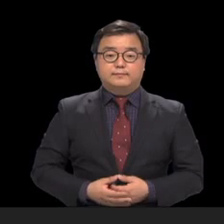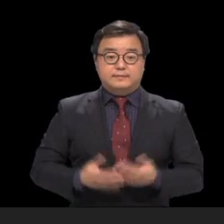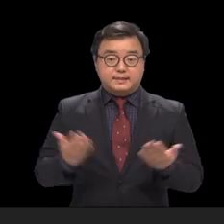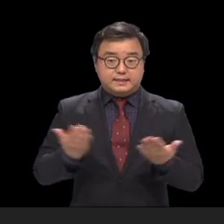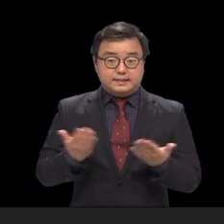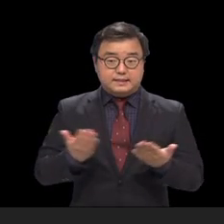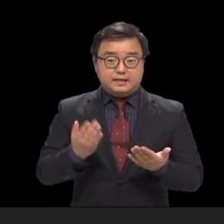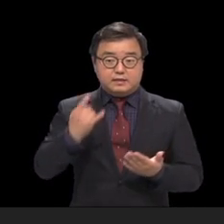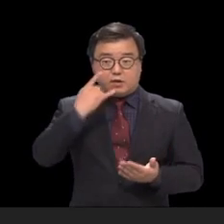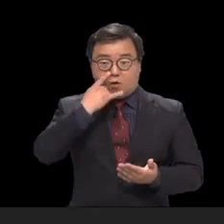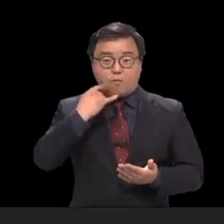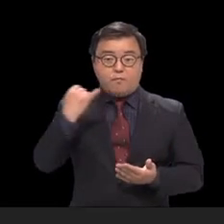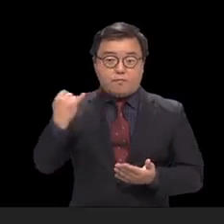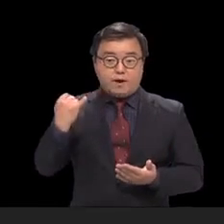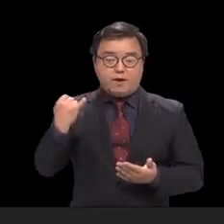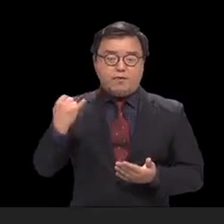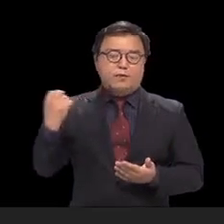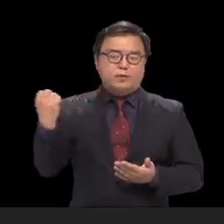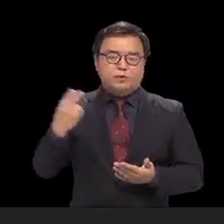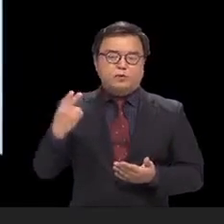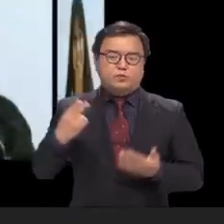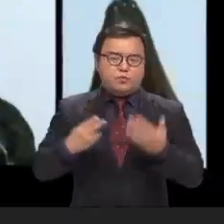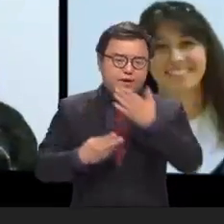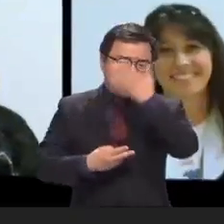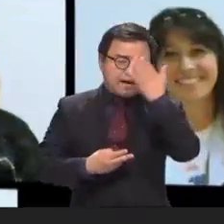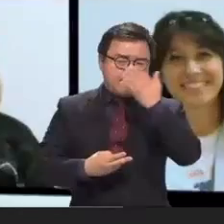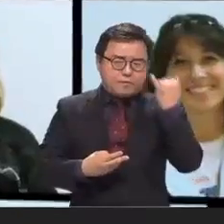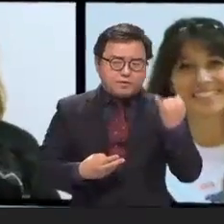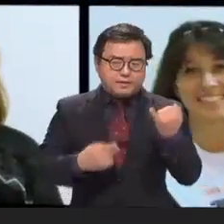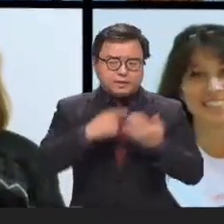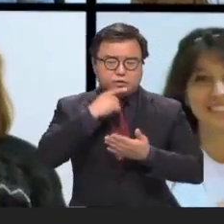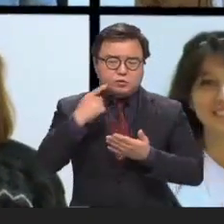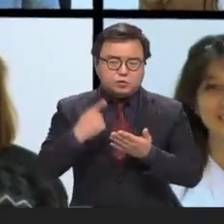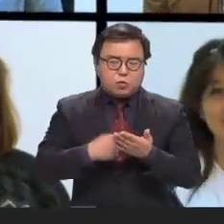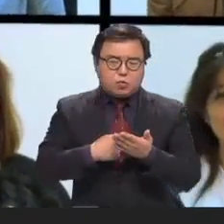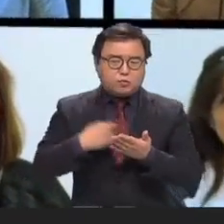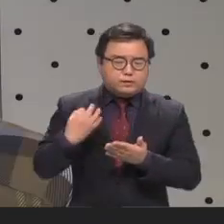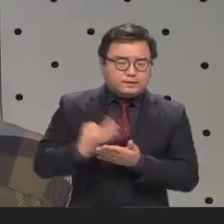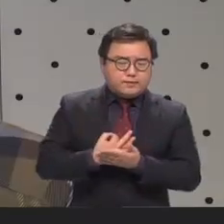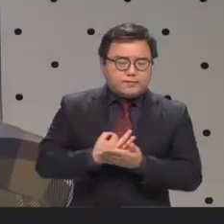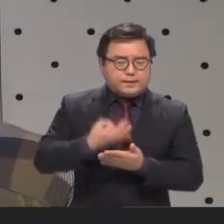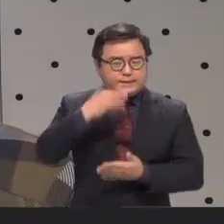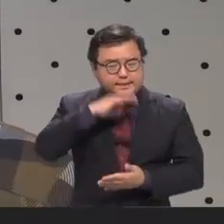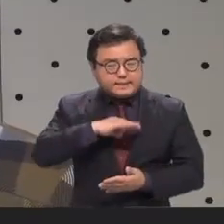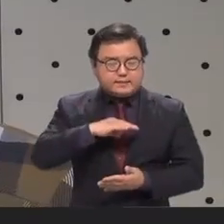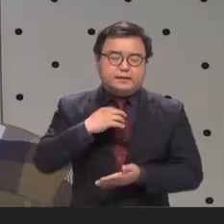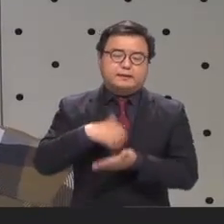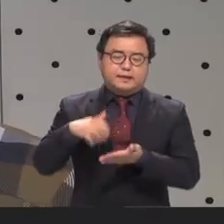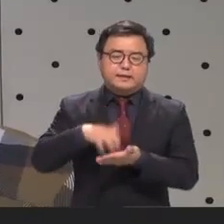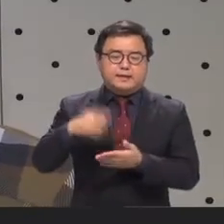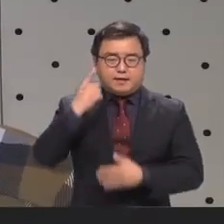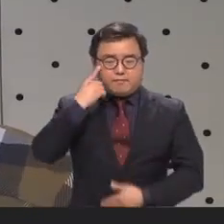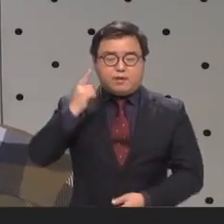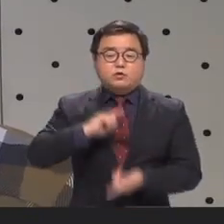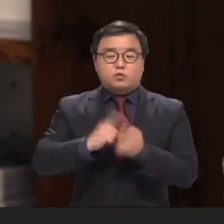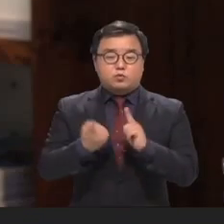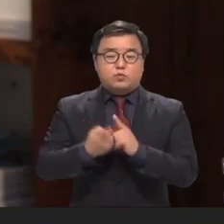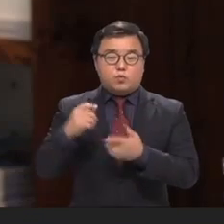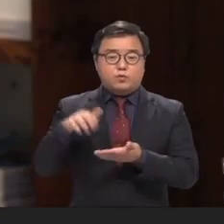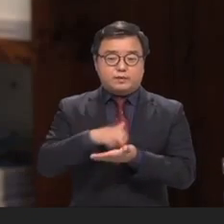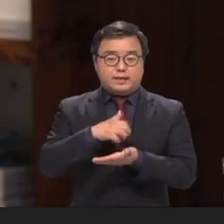일하는 엄마와 할머니의 손익 계산이 시작됐습니다. 뭐 서로서로 계산을 한다는